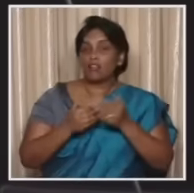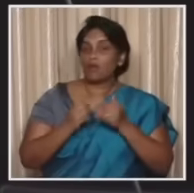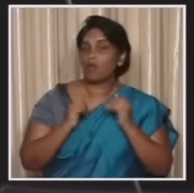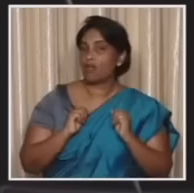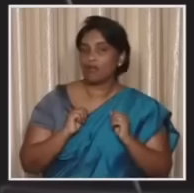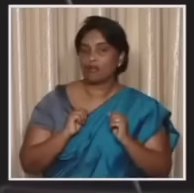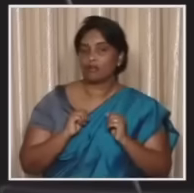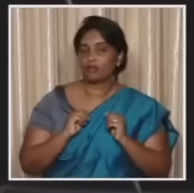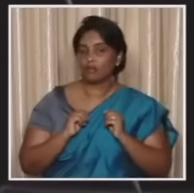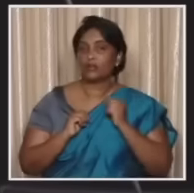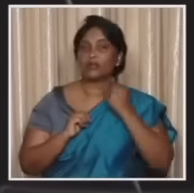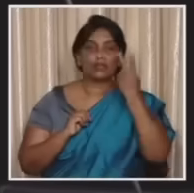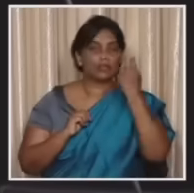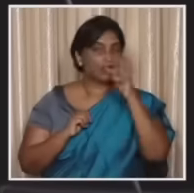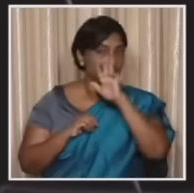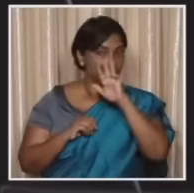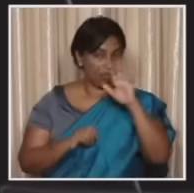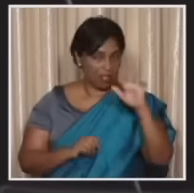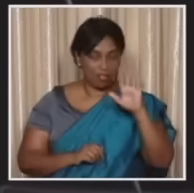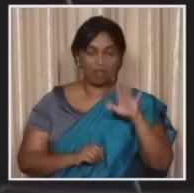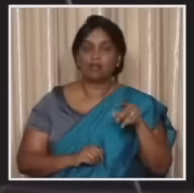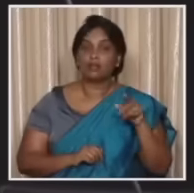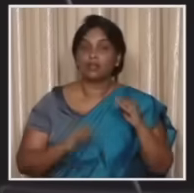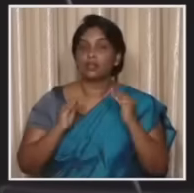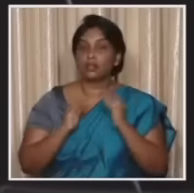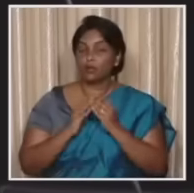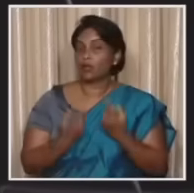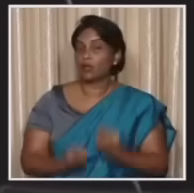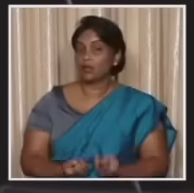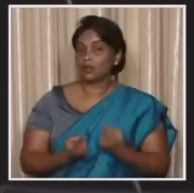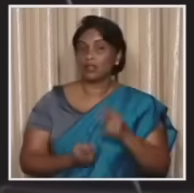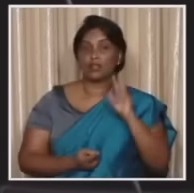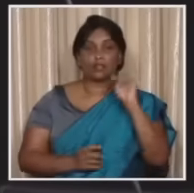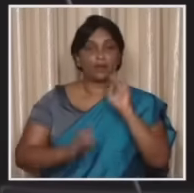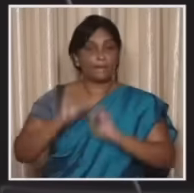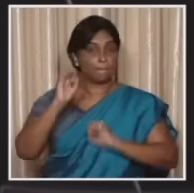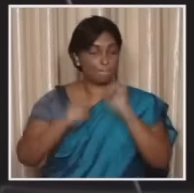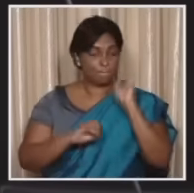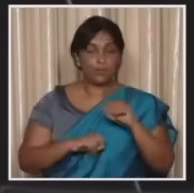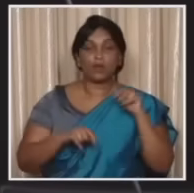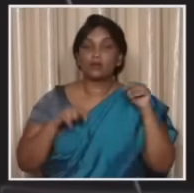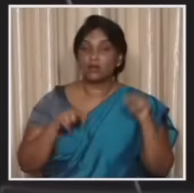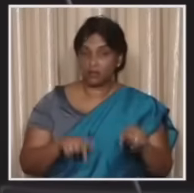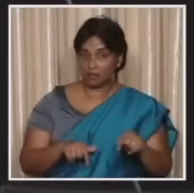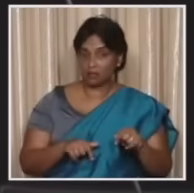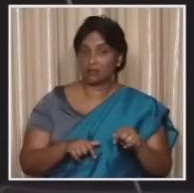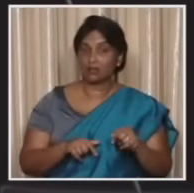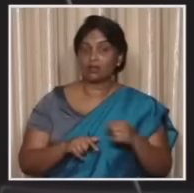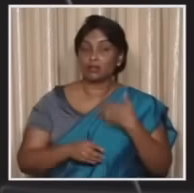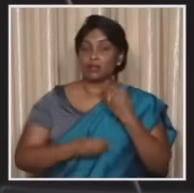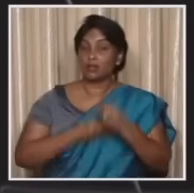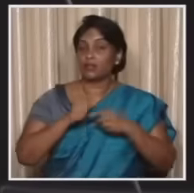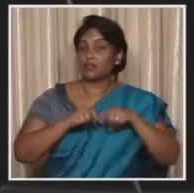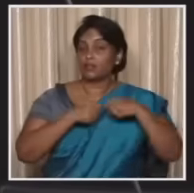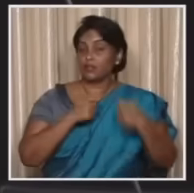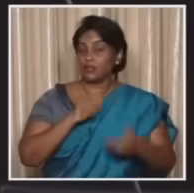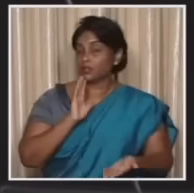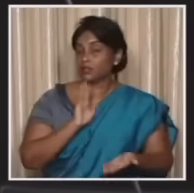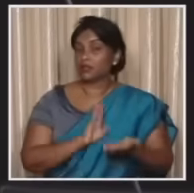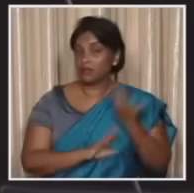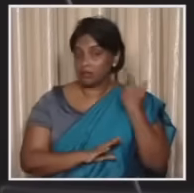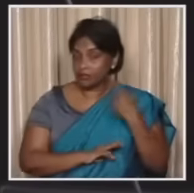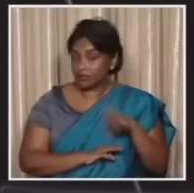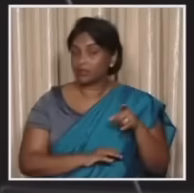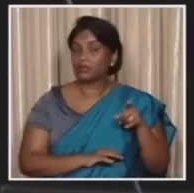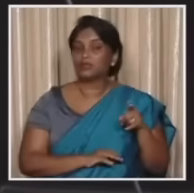කියලා. දැන් 2019 වෙනකොට නිවාස අවශ්‍යතාවය 120ක් තිබ්බනම් අද වෙනකොට නිෂ්පාදන වියදම ඉහළ ගිහිල්ලා තිබීම